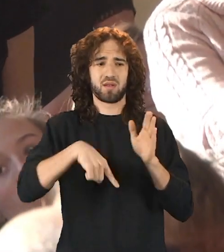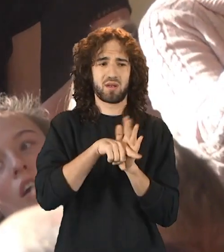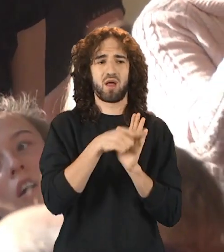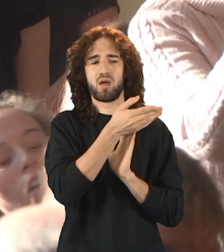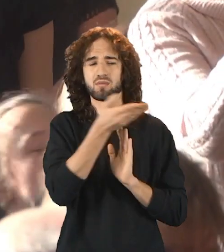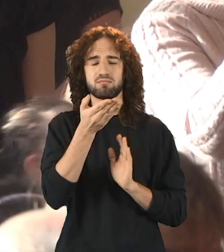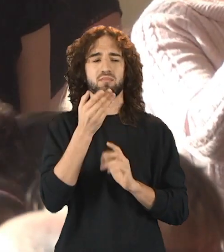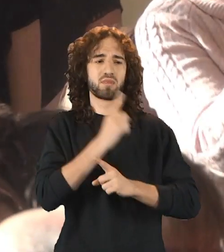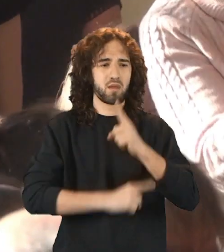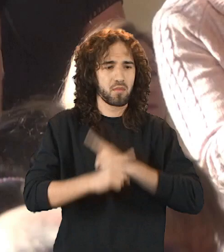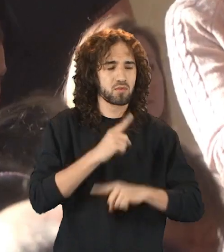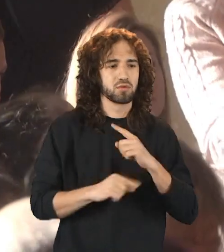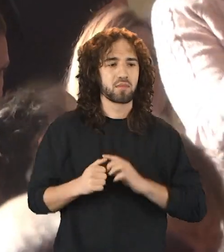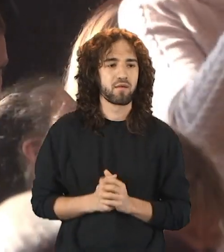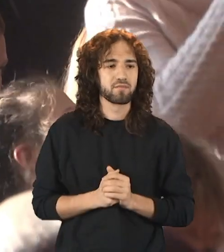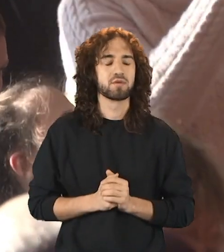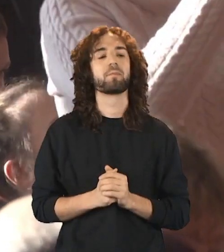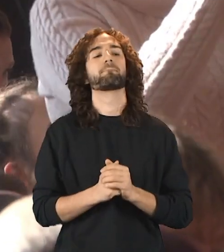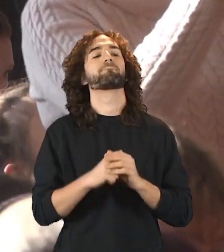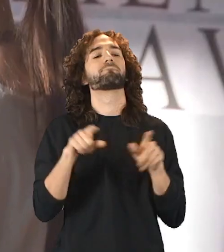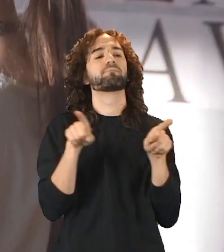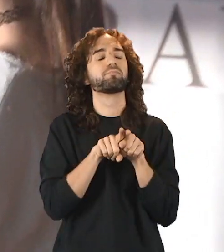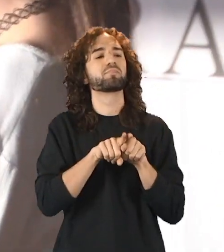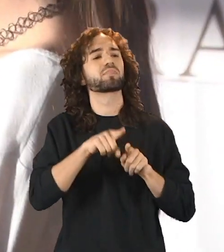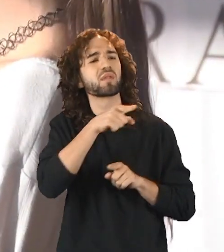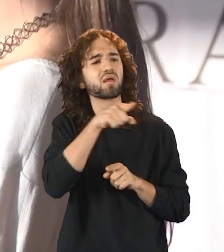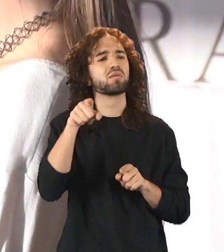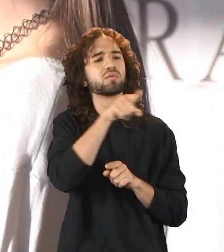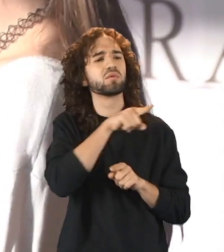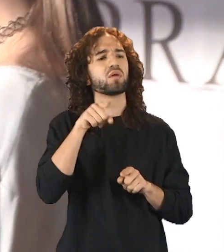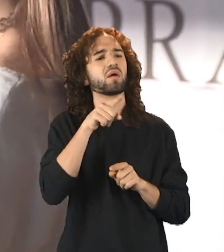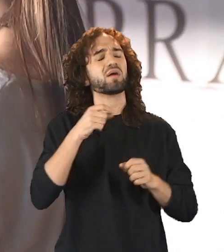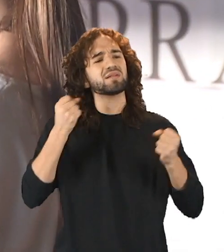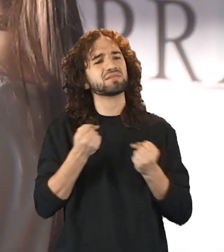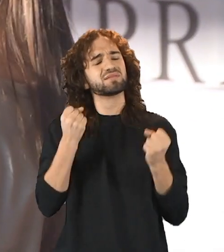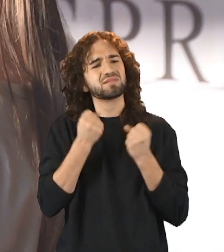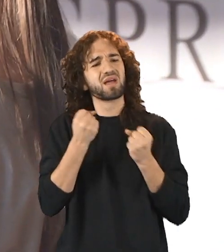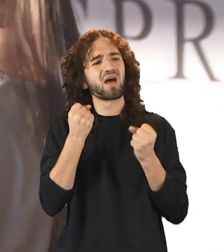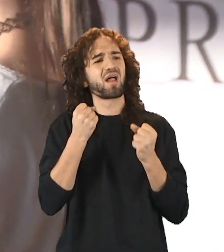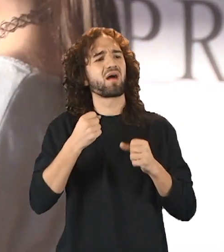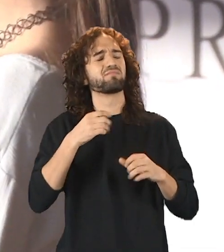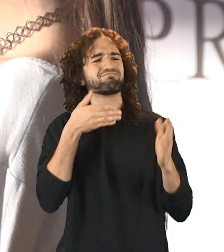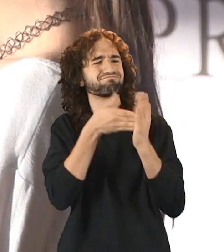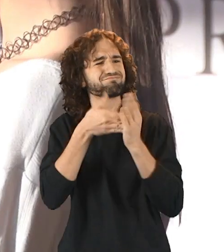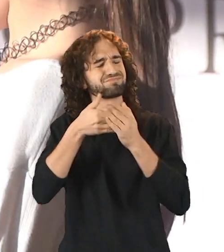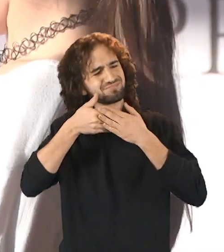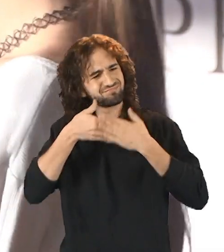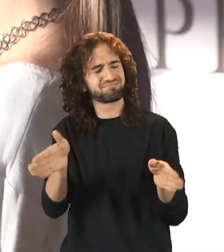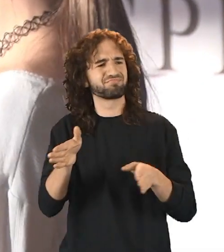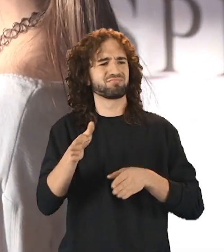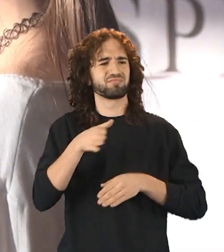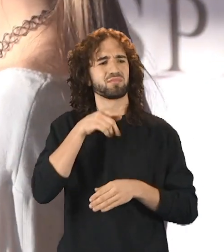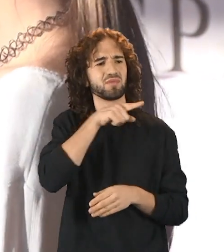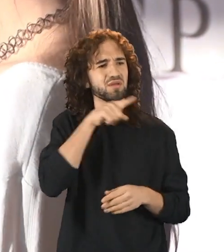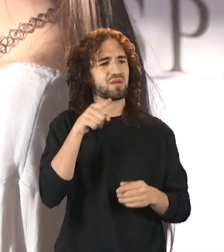wspierając też rodziców. No my jako samorząd powiatowy również staramy się organizacyjnie i finansowo zabezpieczyć na jak najlepszym